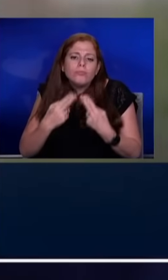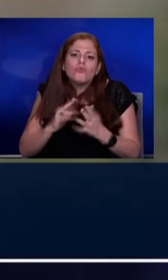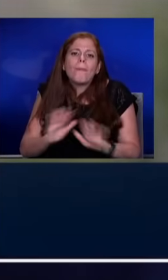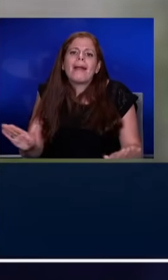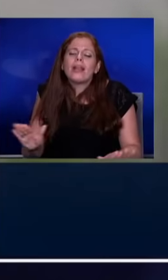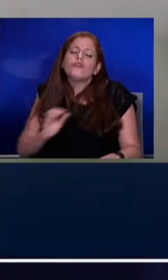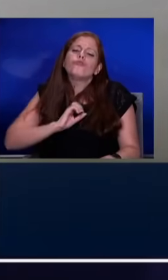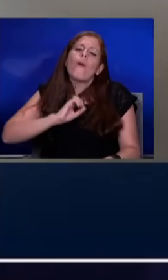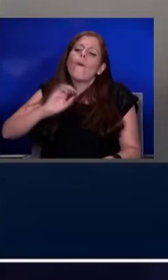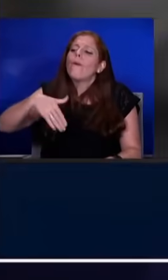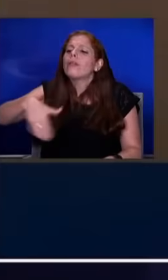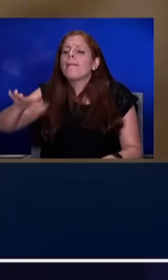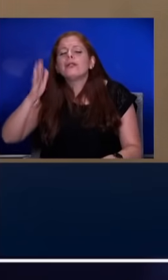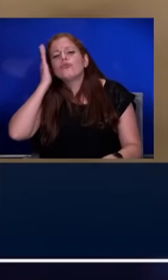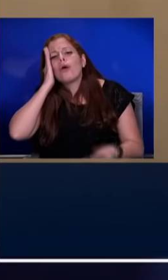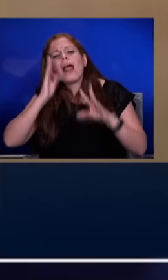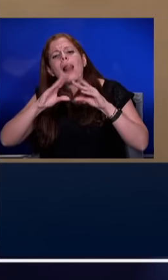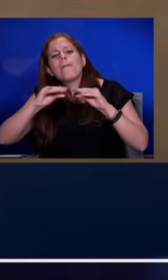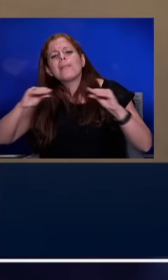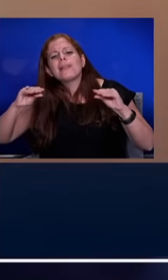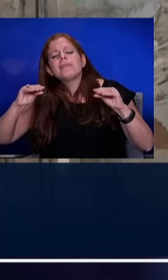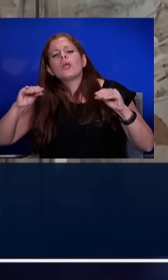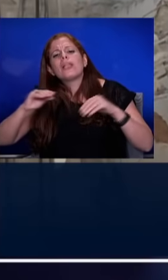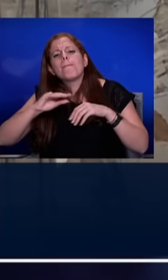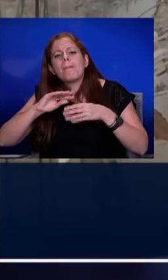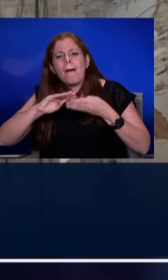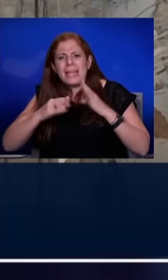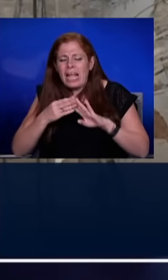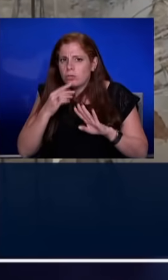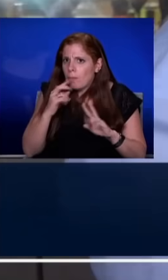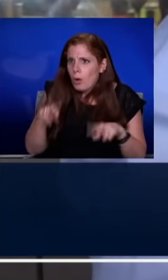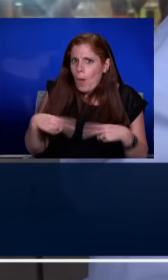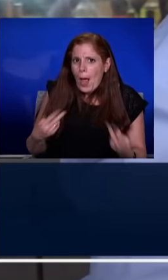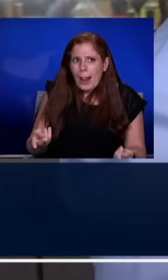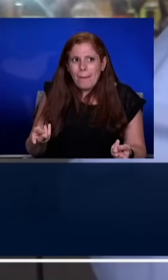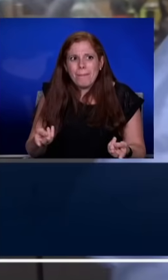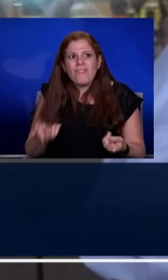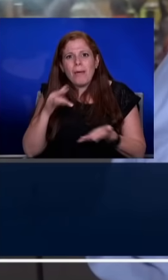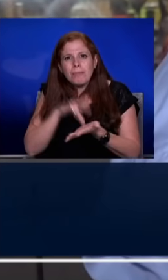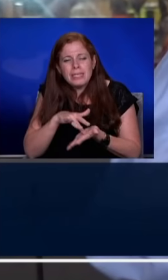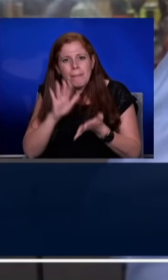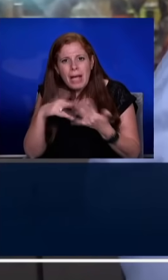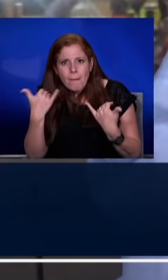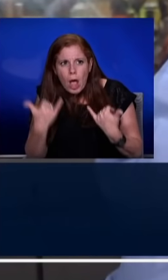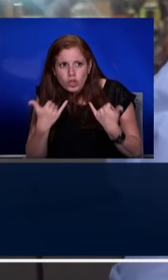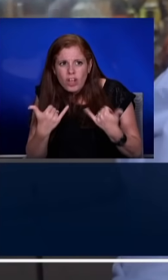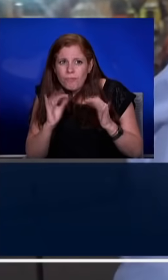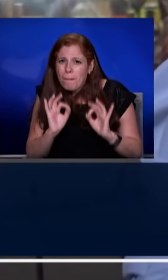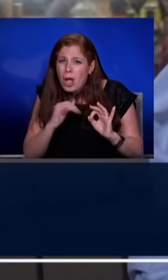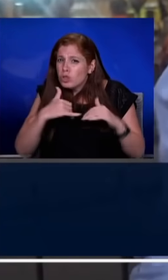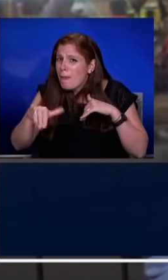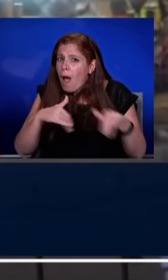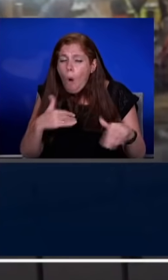על מזרנים במתנס בימי קורונה, הם אומרים אנחנו בכלל לא מסוגלים לעשות את זה, והם בעצם נמצאים גם בשעות האלה כאן ממש ברחוב. אלה